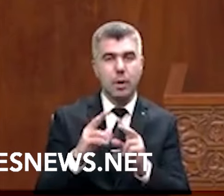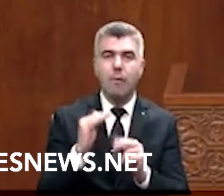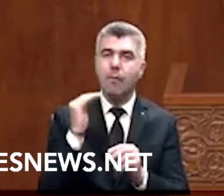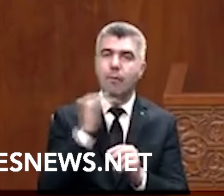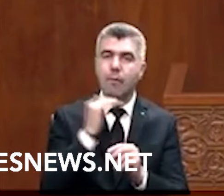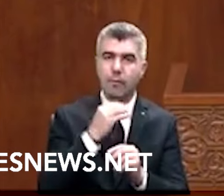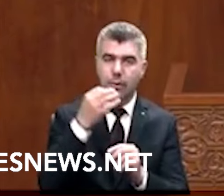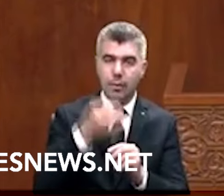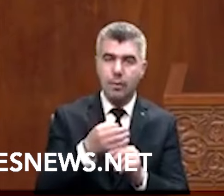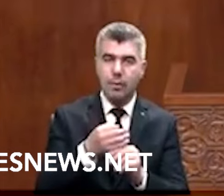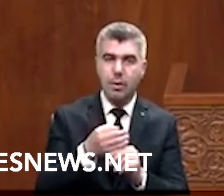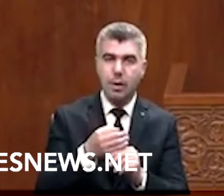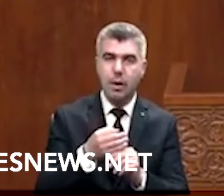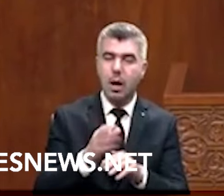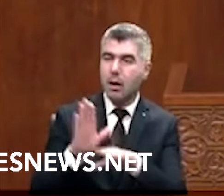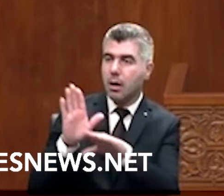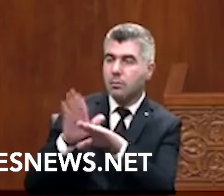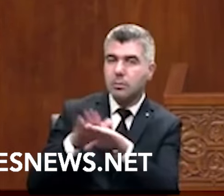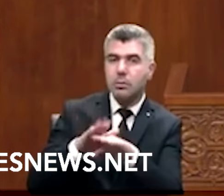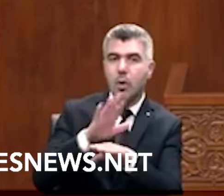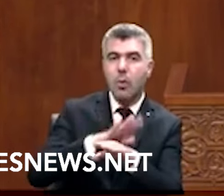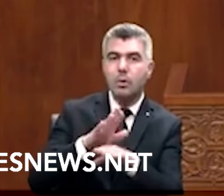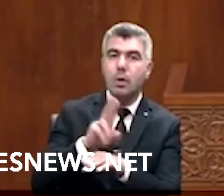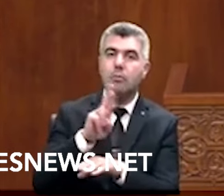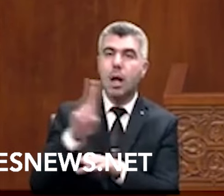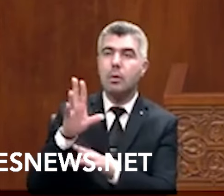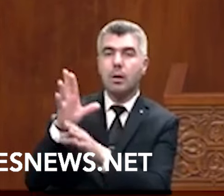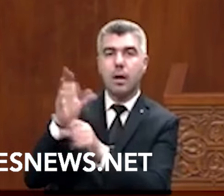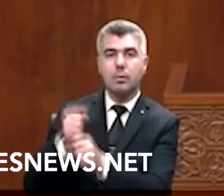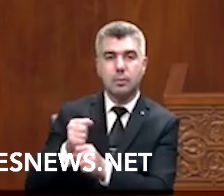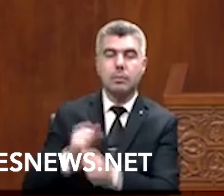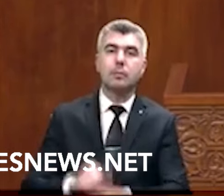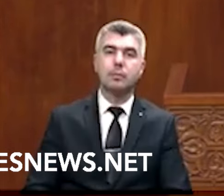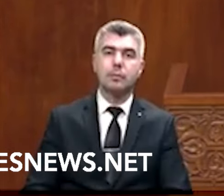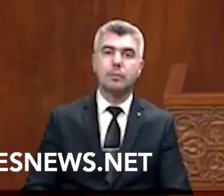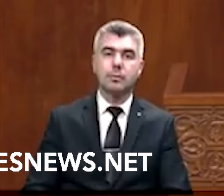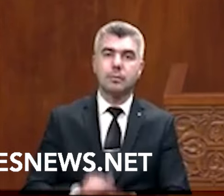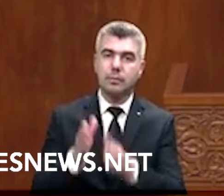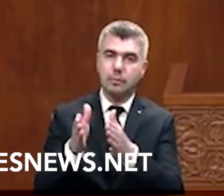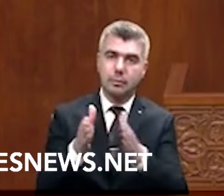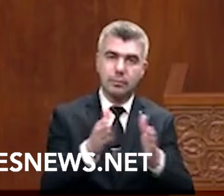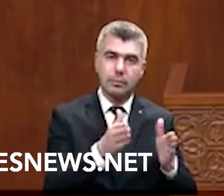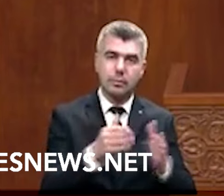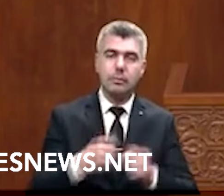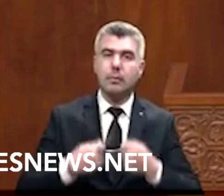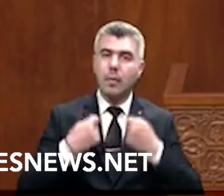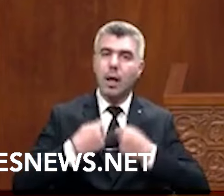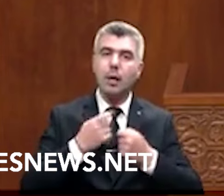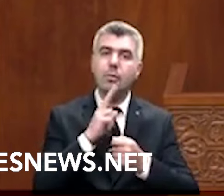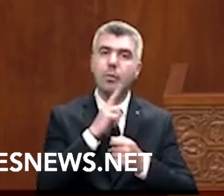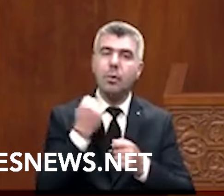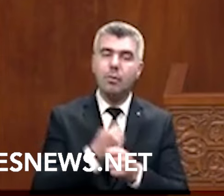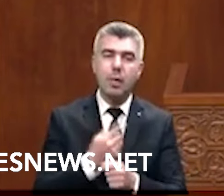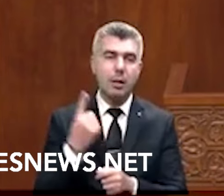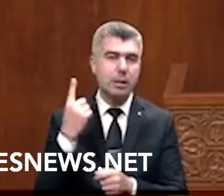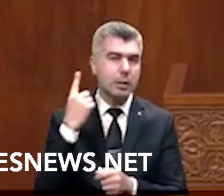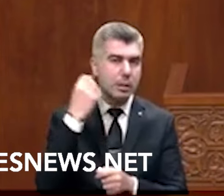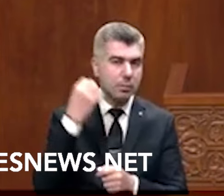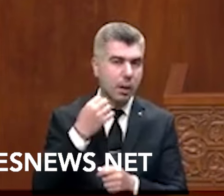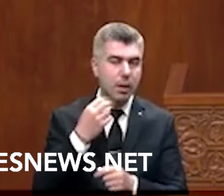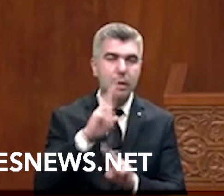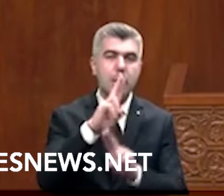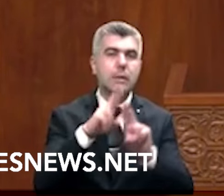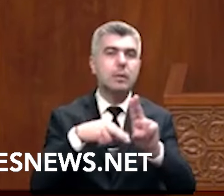التوجيهات والاشارات الملكيه الساميه السيد رئيس الحكومه المحترم استمعنا بامعان الى